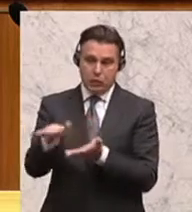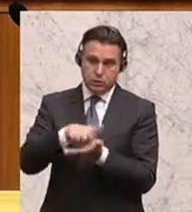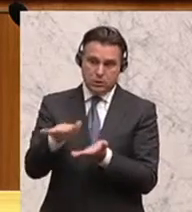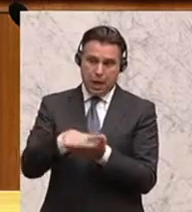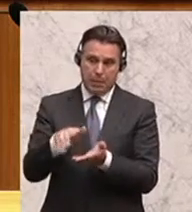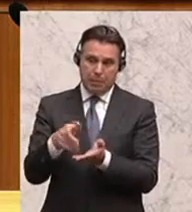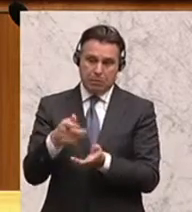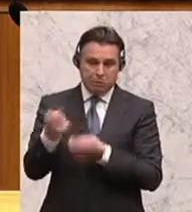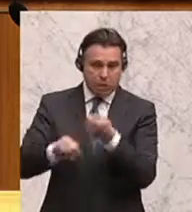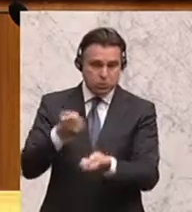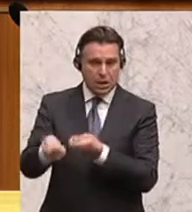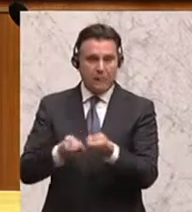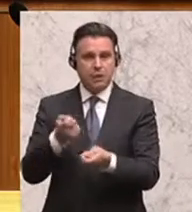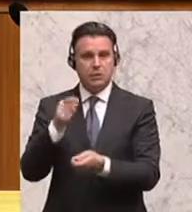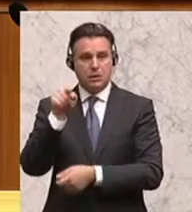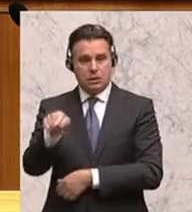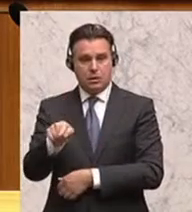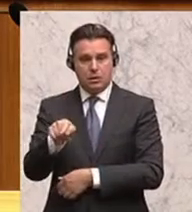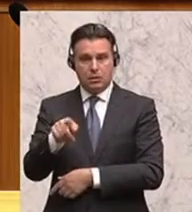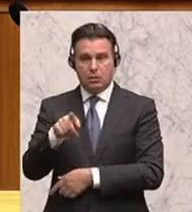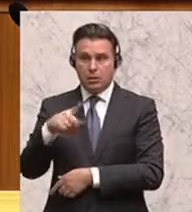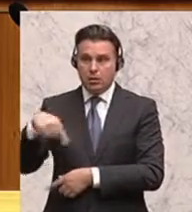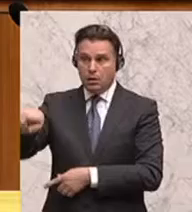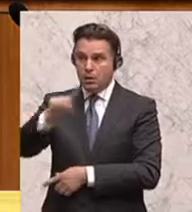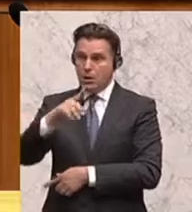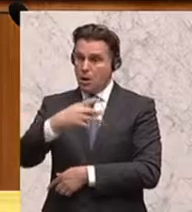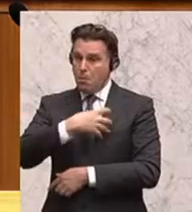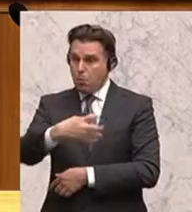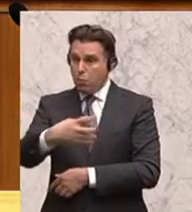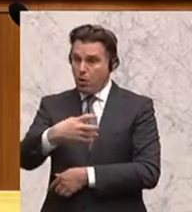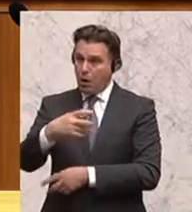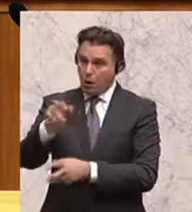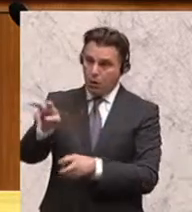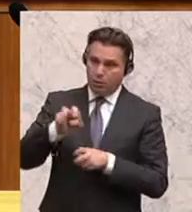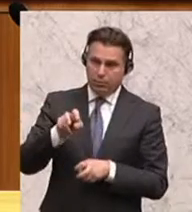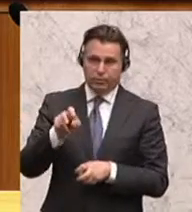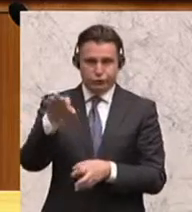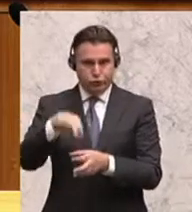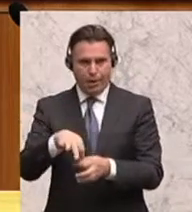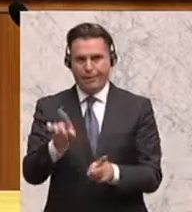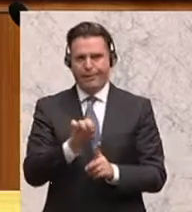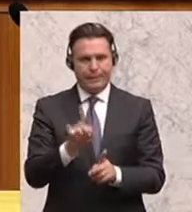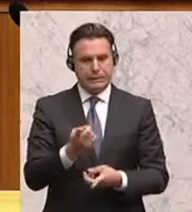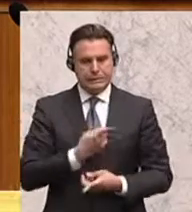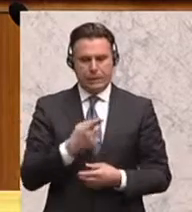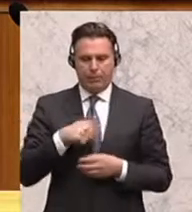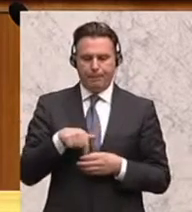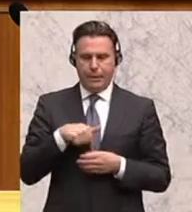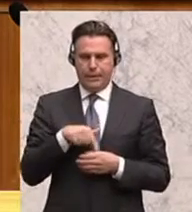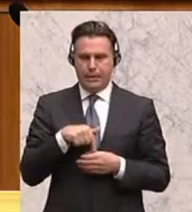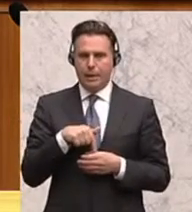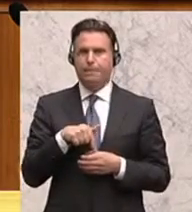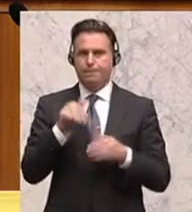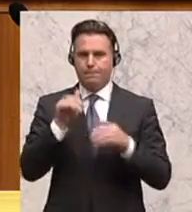etwas zu machen hat dass sie nicht bei den bürgern sondern im eigenen bereich sport und dazu brauchen wir